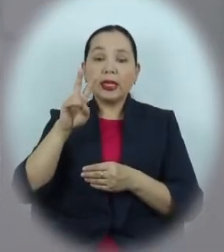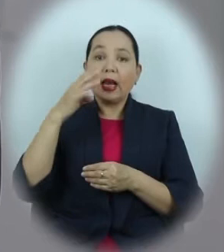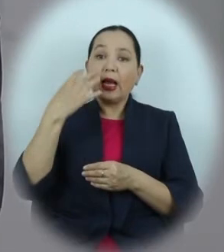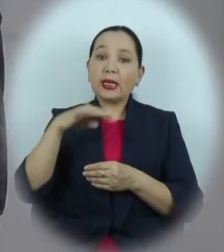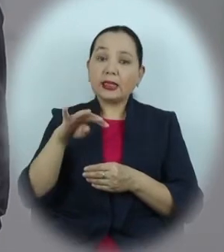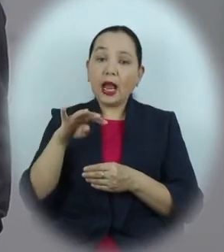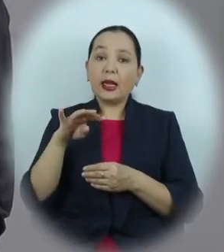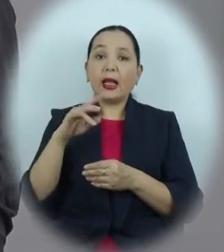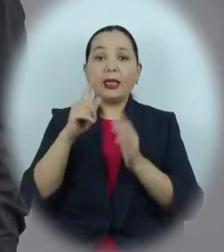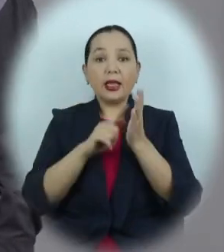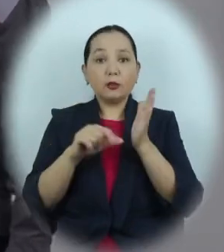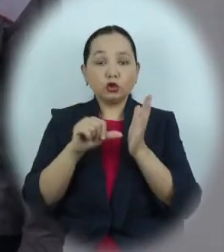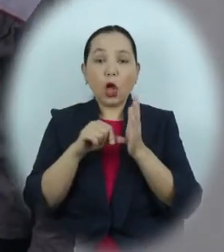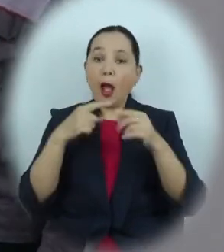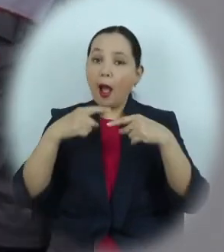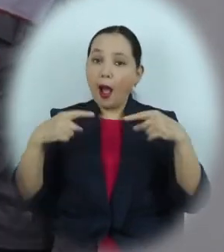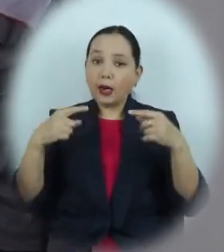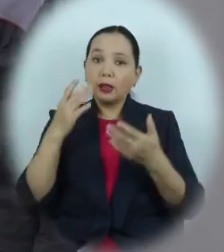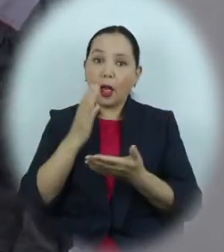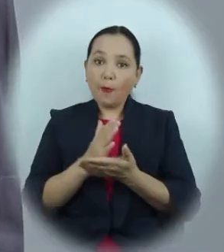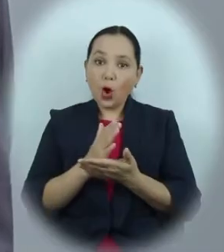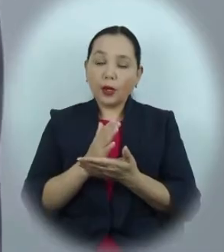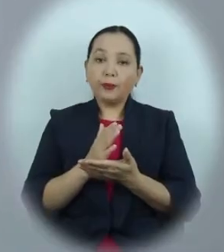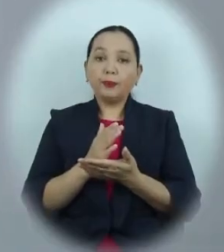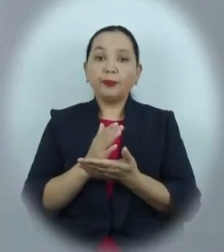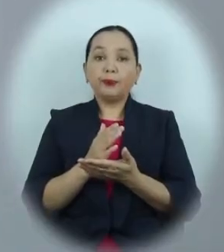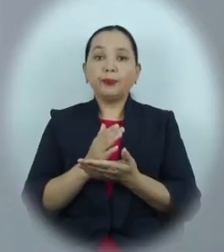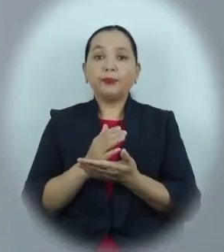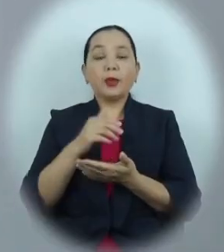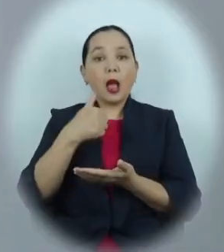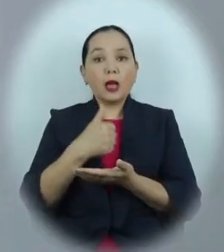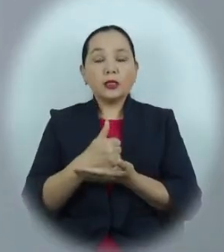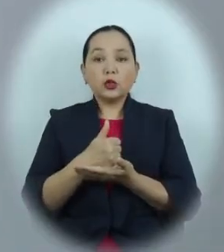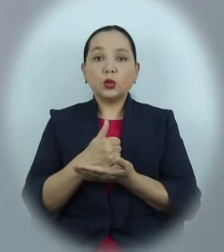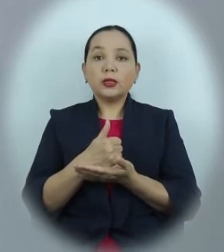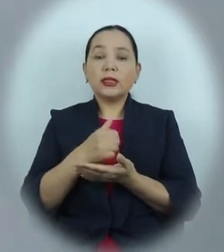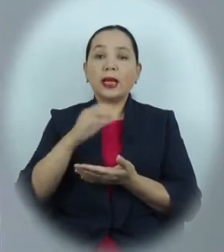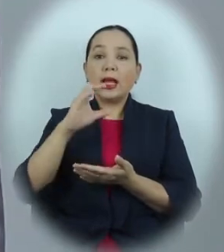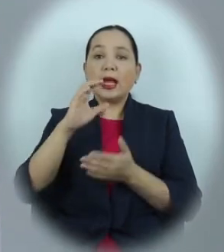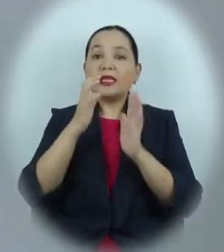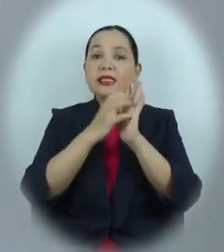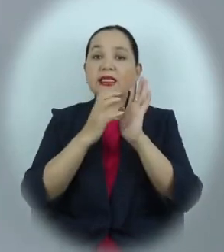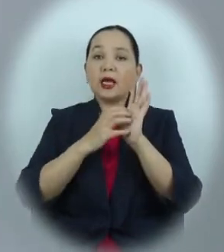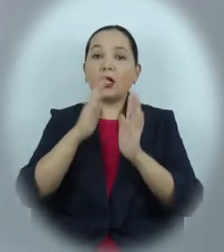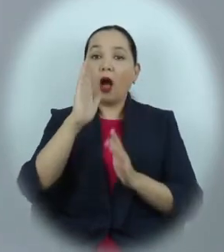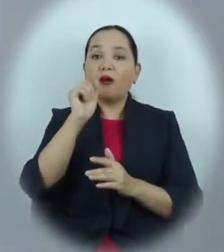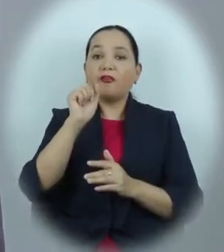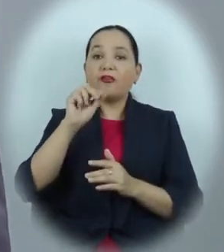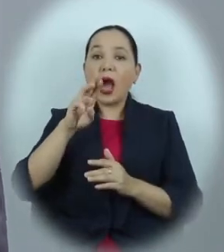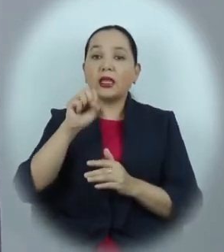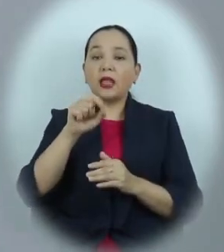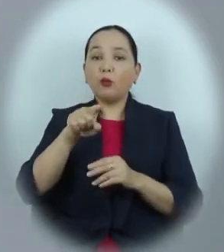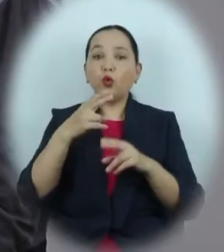talik, 76 talik har xildan bor bundan. Asosan stiklovata. Endi stiklovata bu